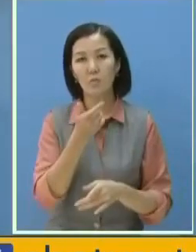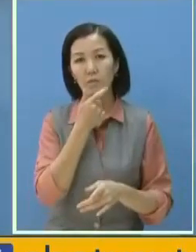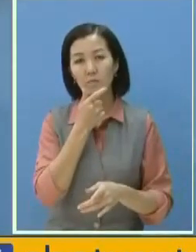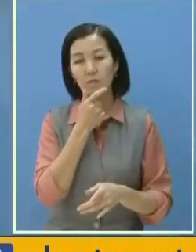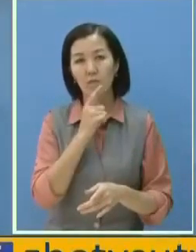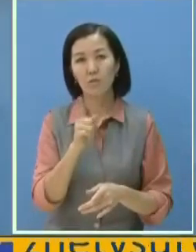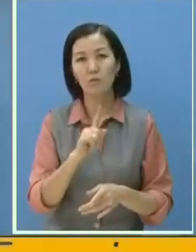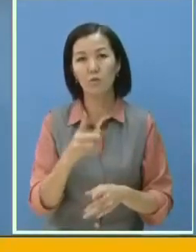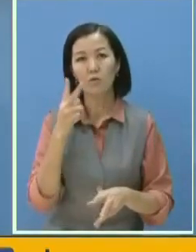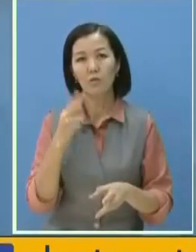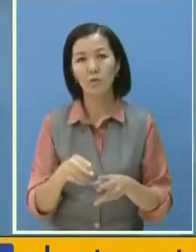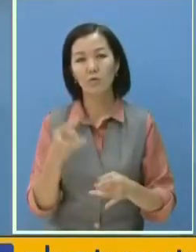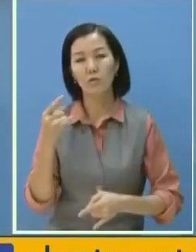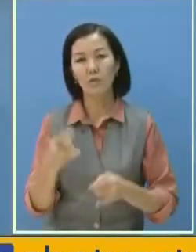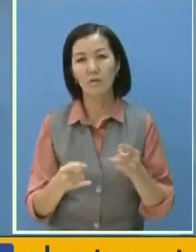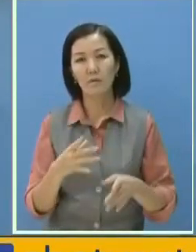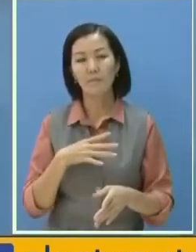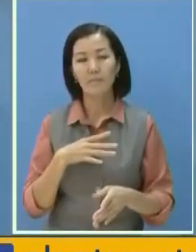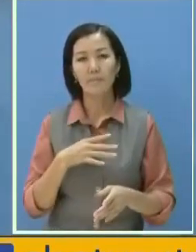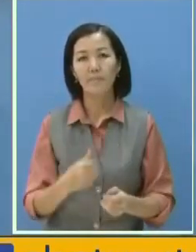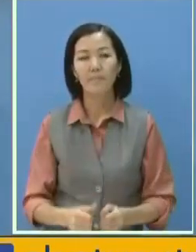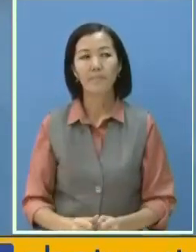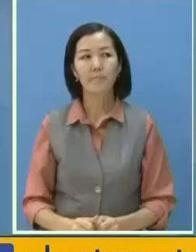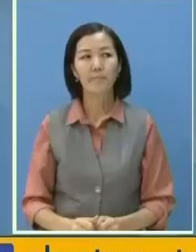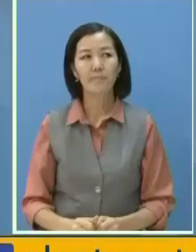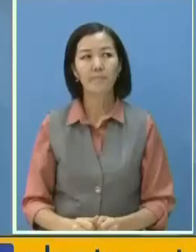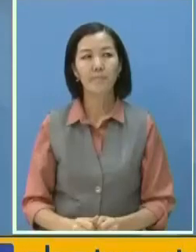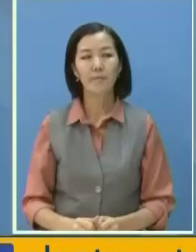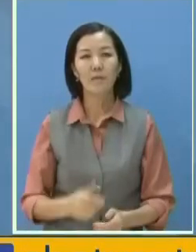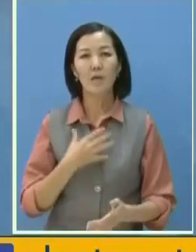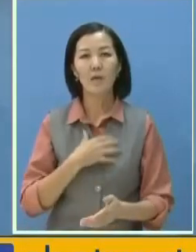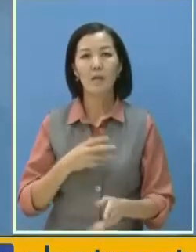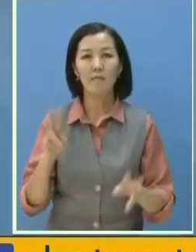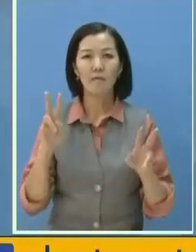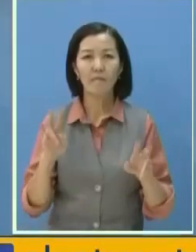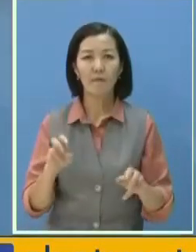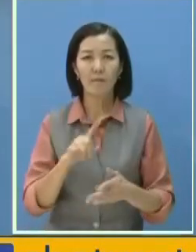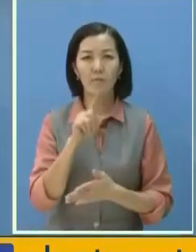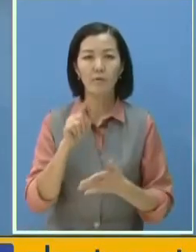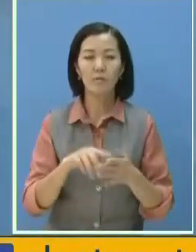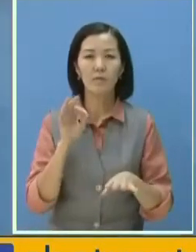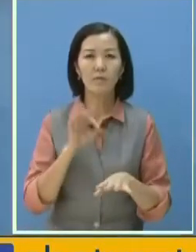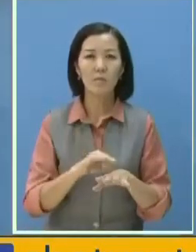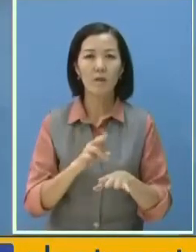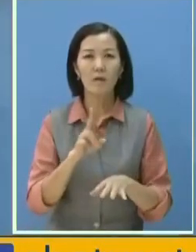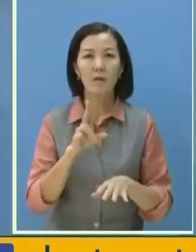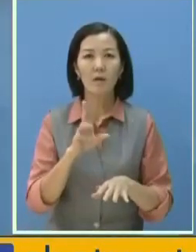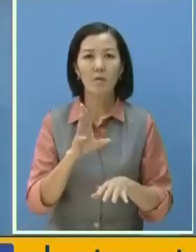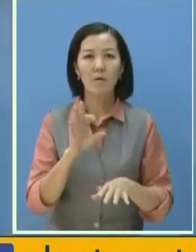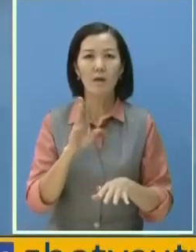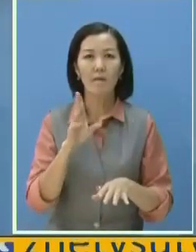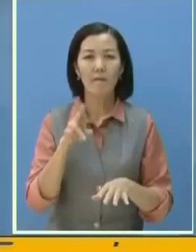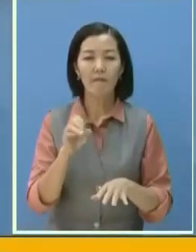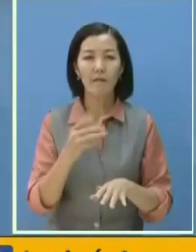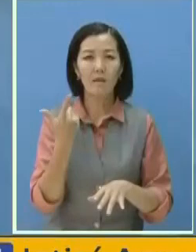посмотреть, чем же закончится дело. А дело в самом животрепещущем вопросе – заболевании COVID и вакцинации.